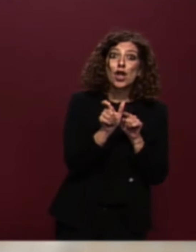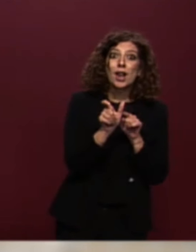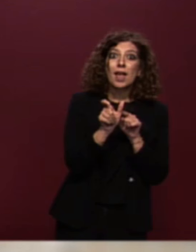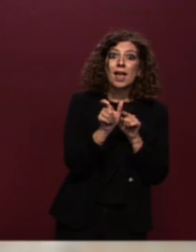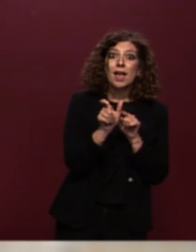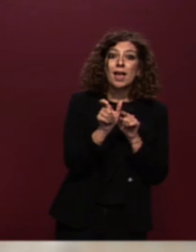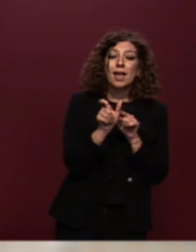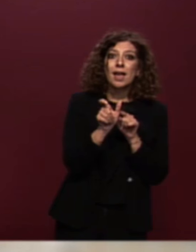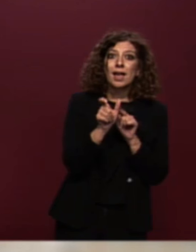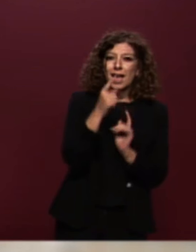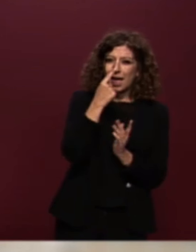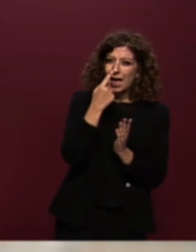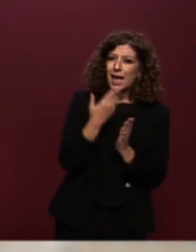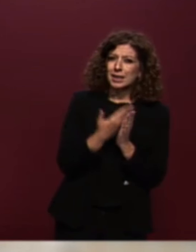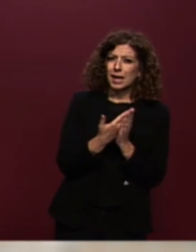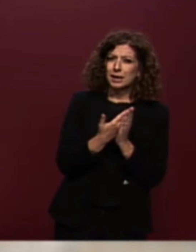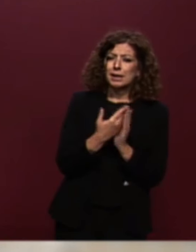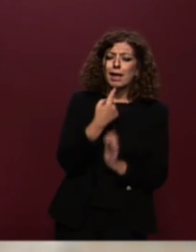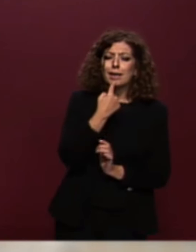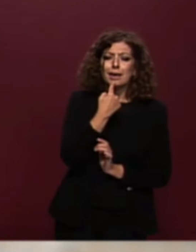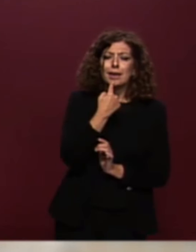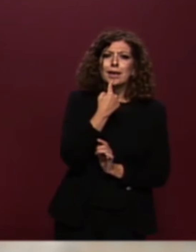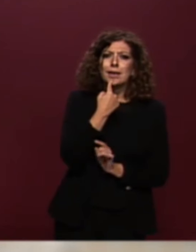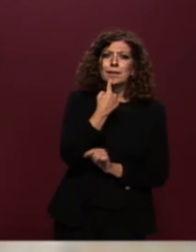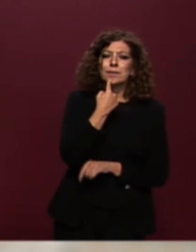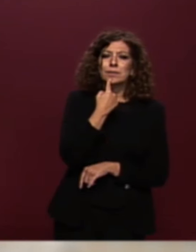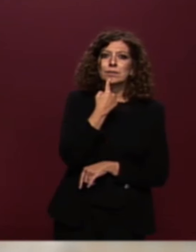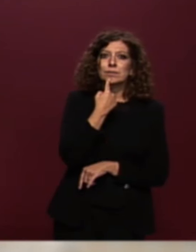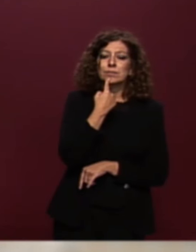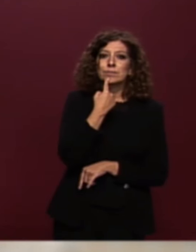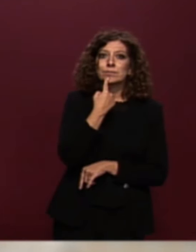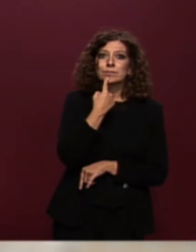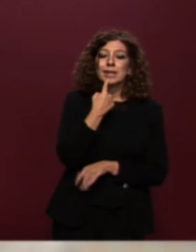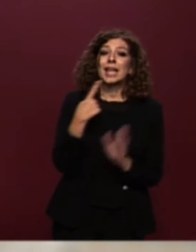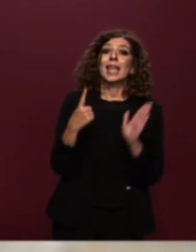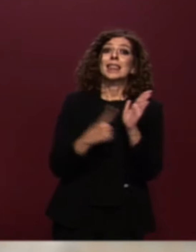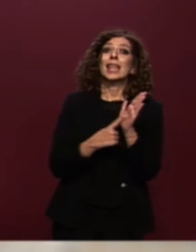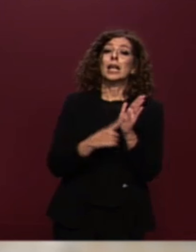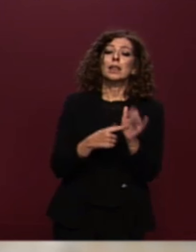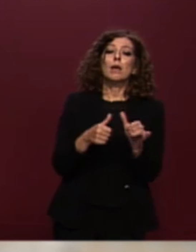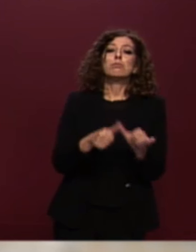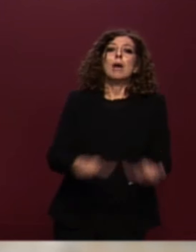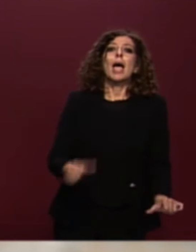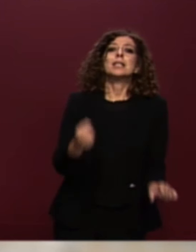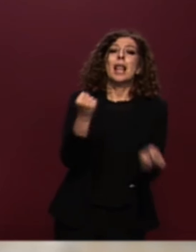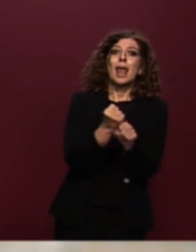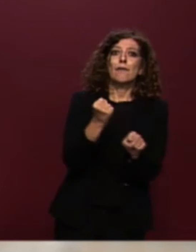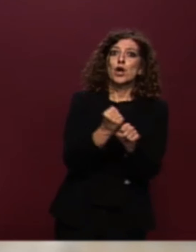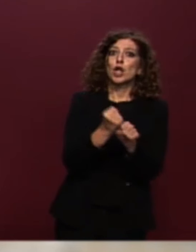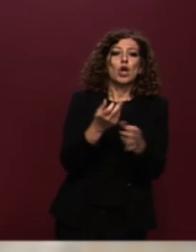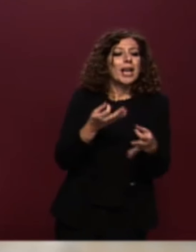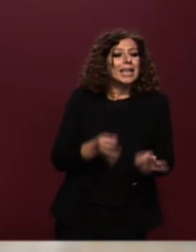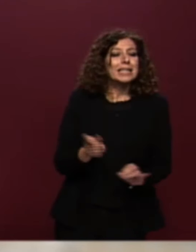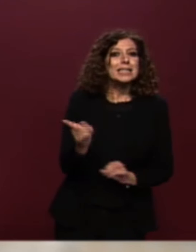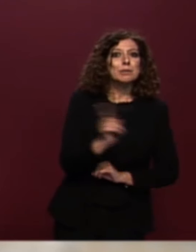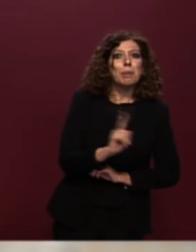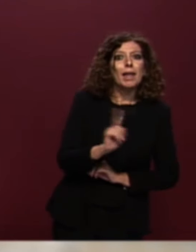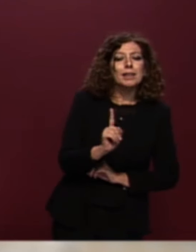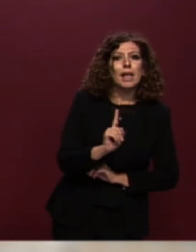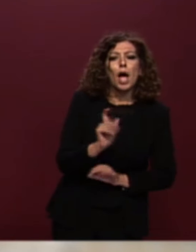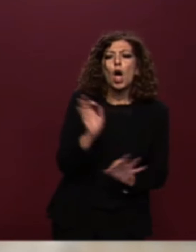chi non rispetta i diritti fondamentali dei lavoratori, rendendosi complice dei